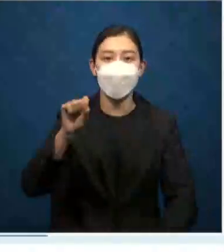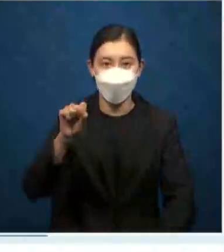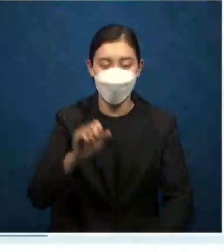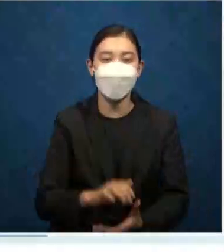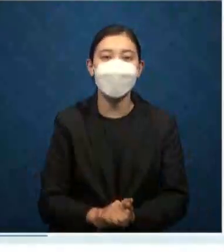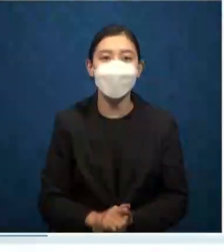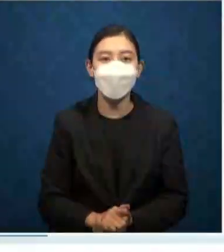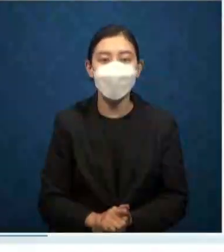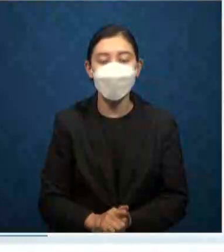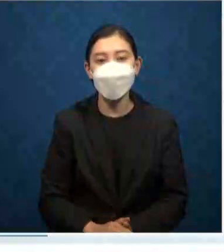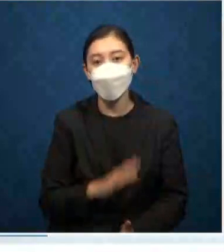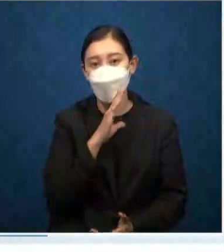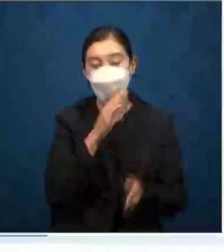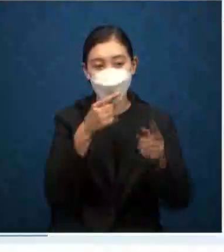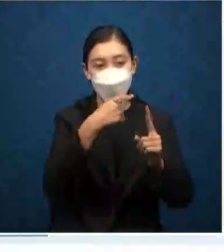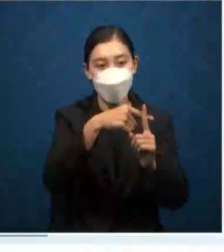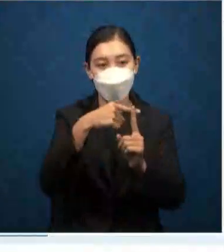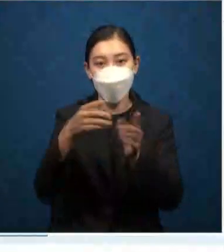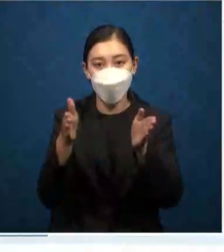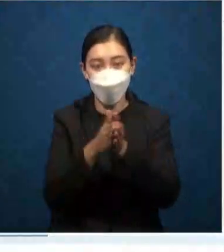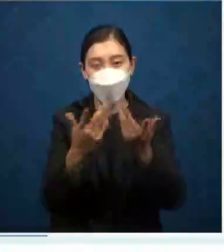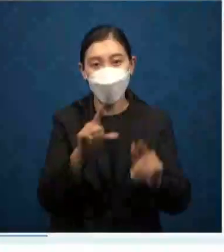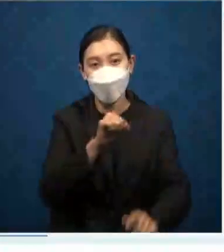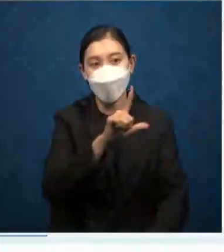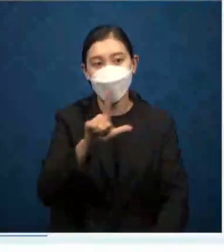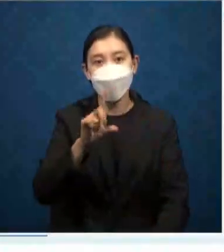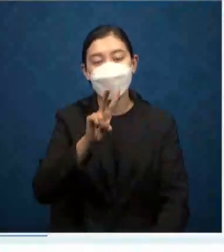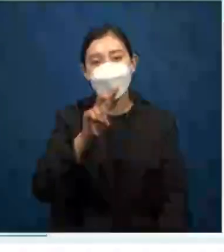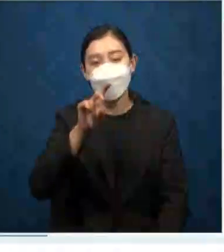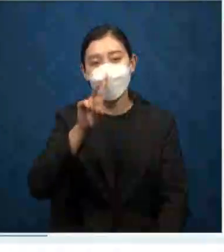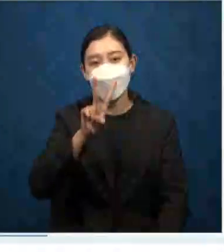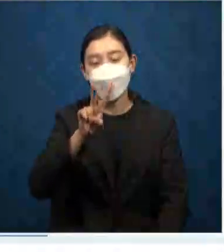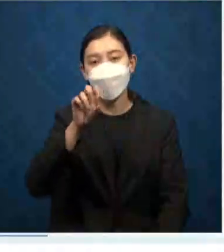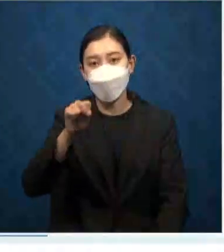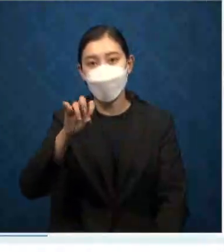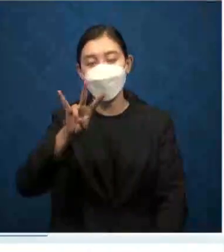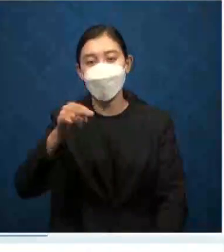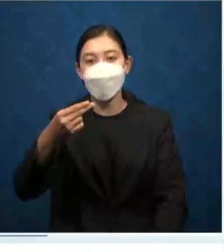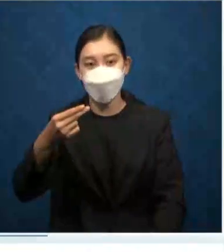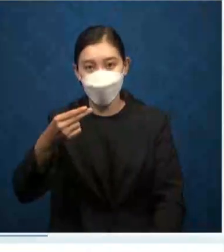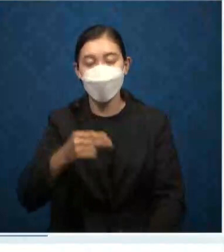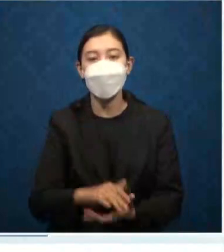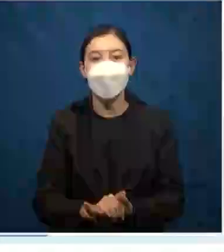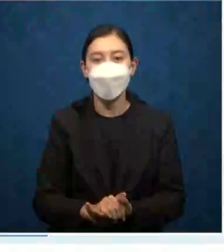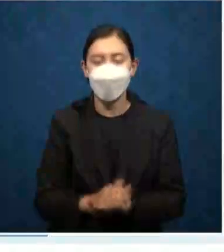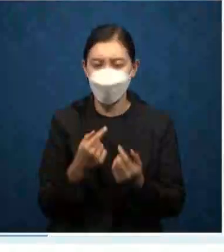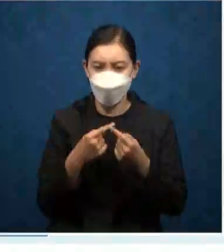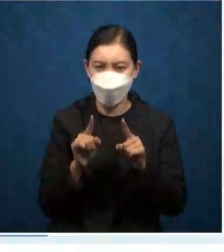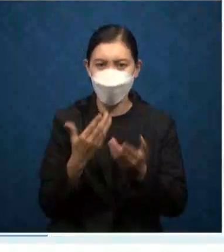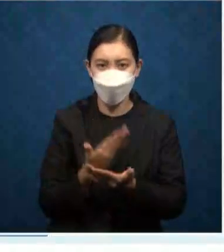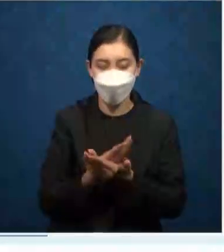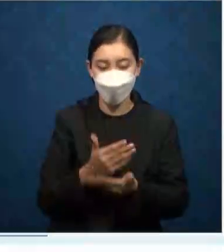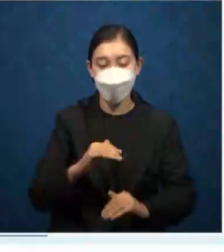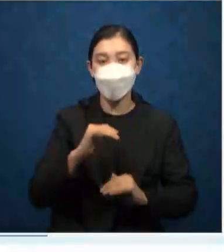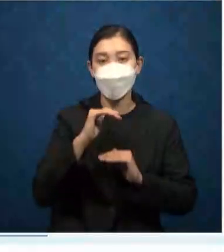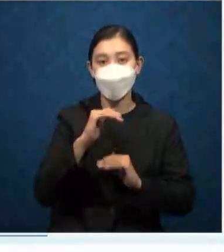1,270,000 กว่านะครับ เรามีงบประมาณแค่3ล้าน